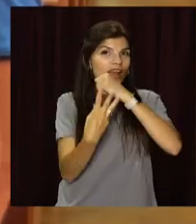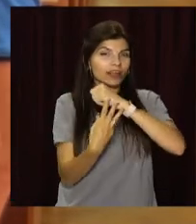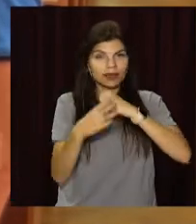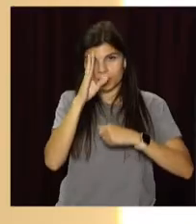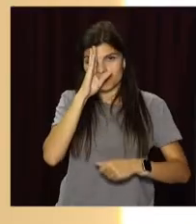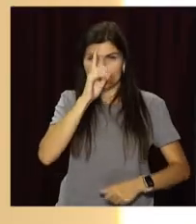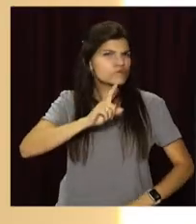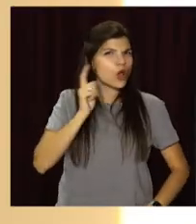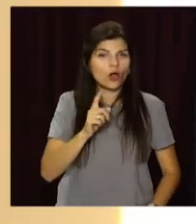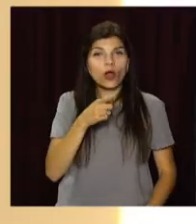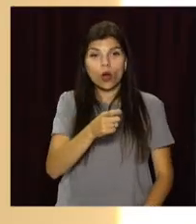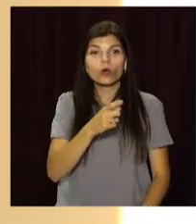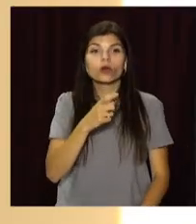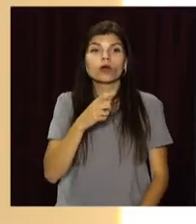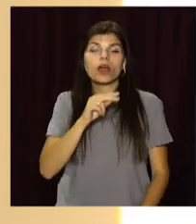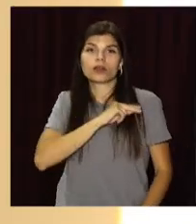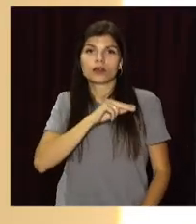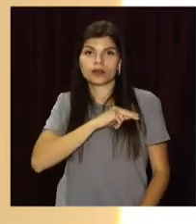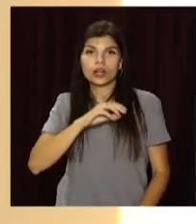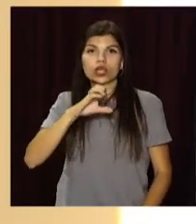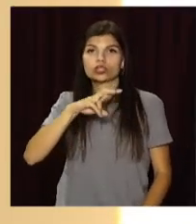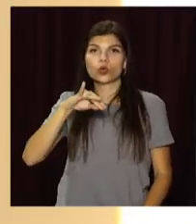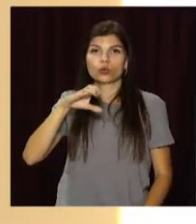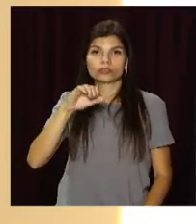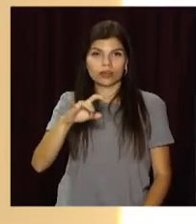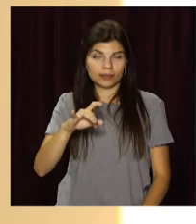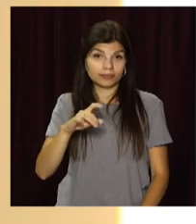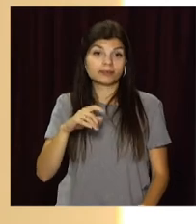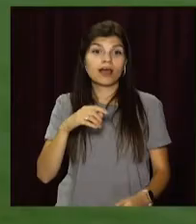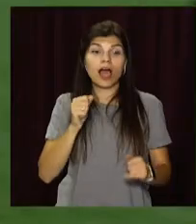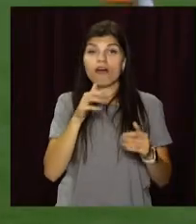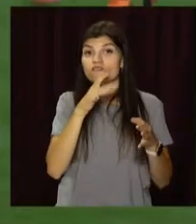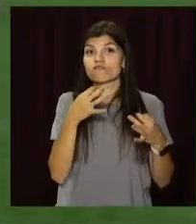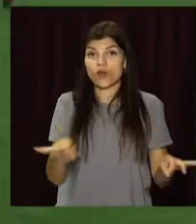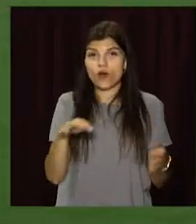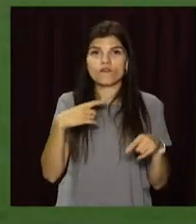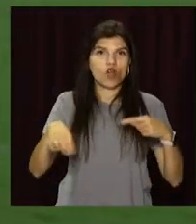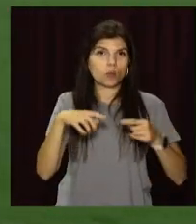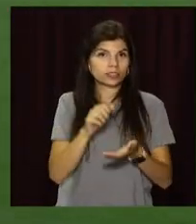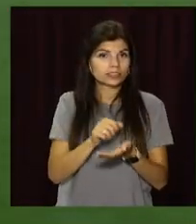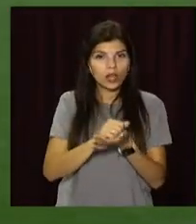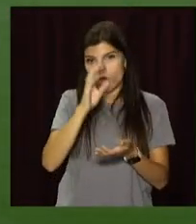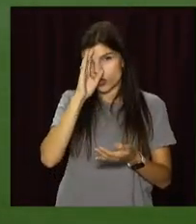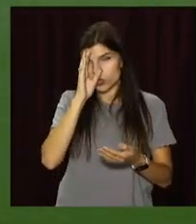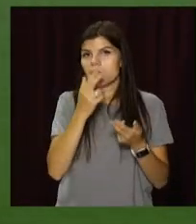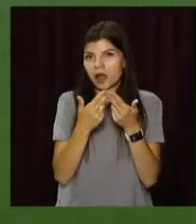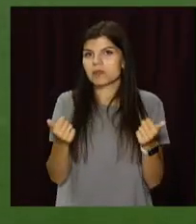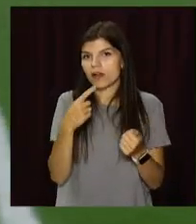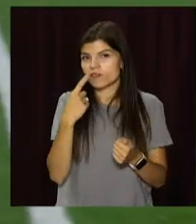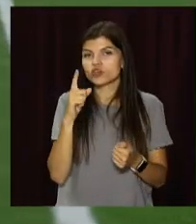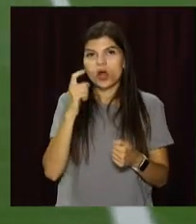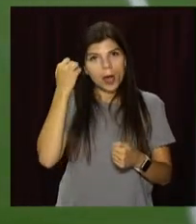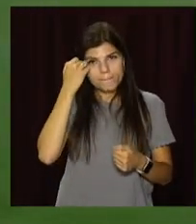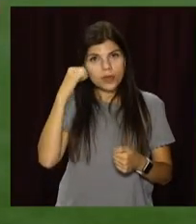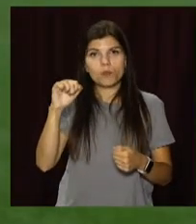Максим Кузьменко. Він працює слюсарем на місцевому підприємстві, а у вільний час займається футболом. Хлопець зізнається –